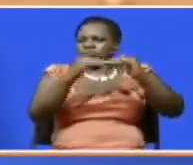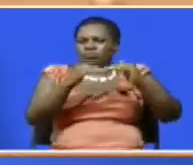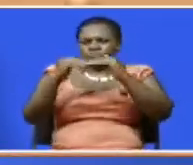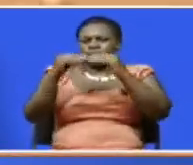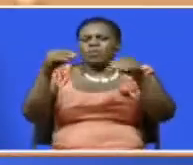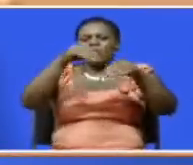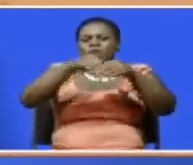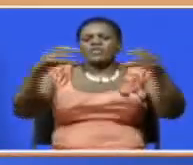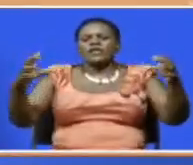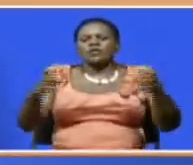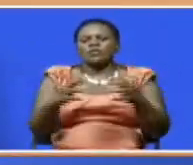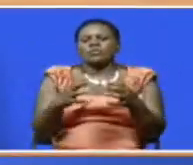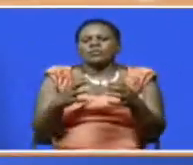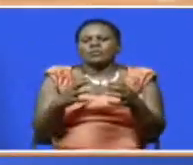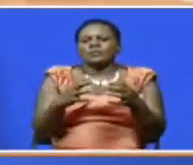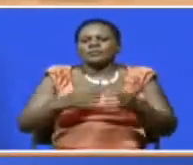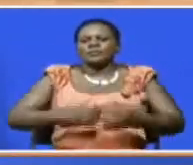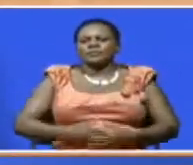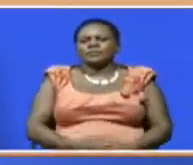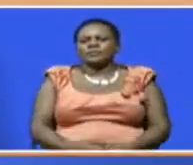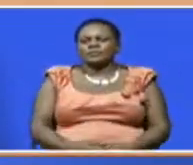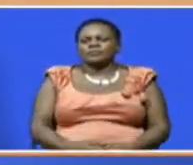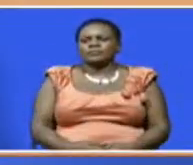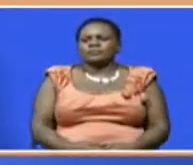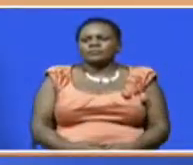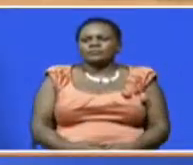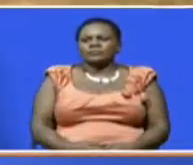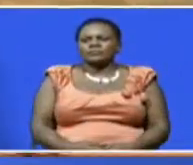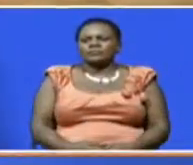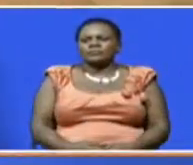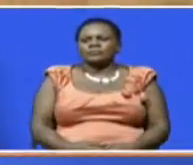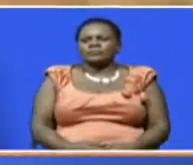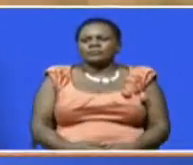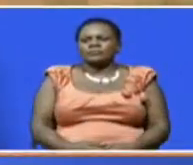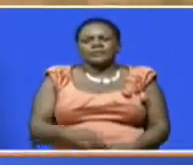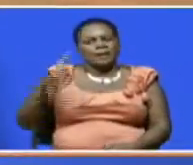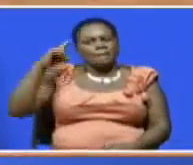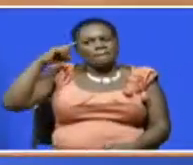katika jamii. Jeff Mogire, KTN News, Mathare, Nairobi.